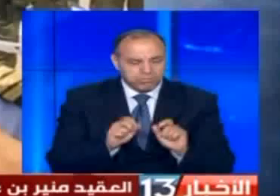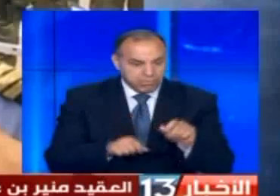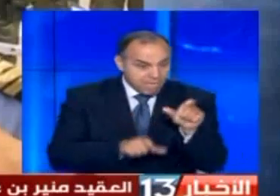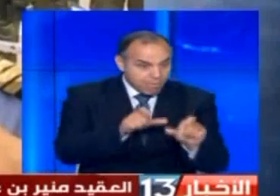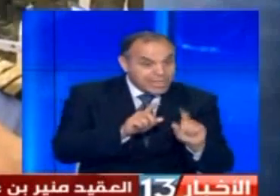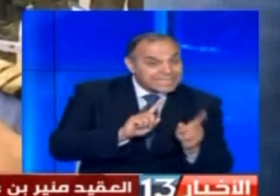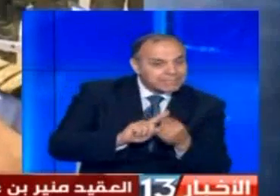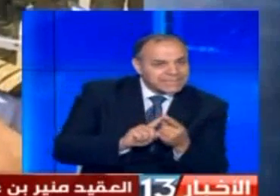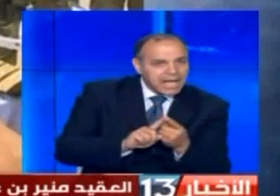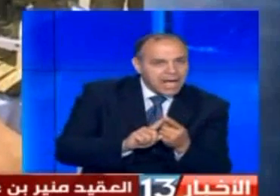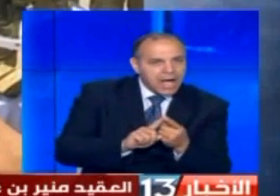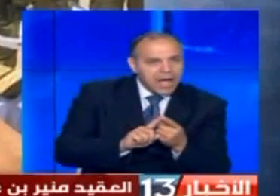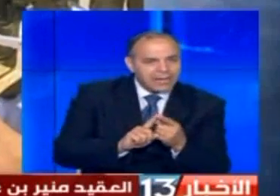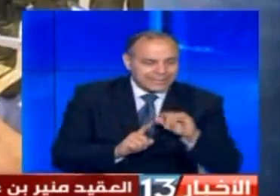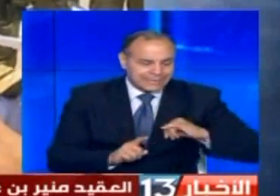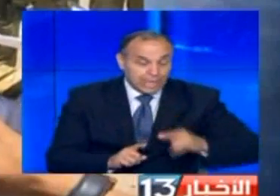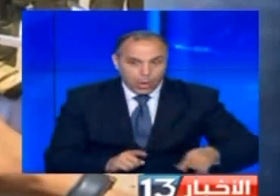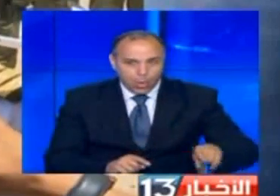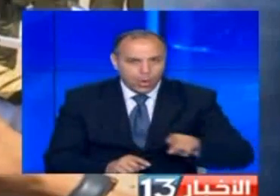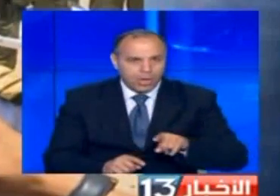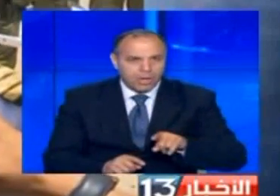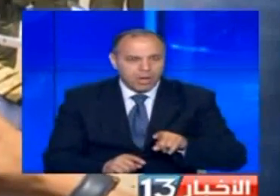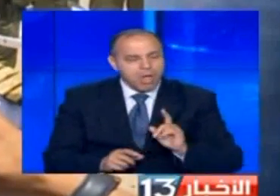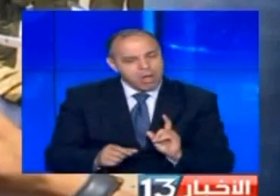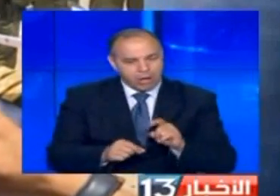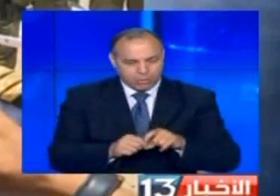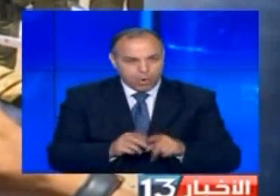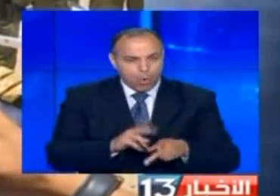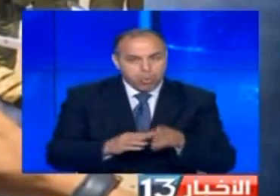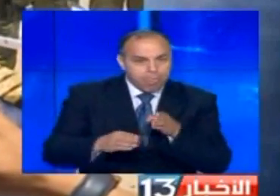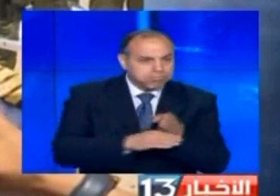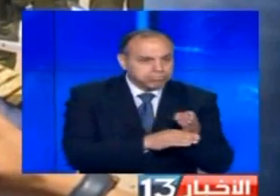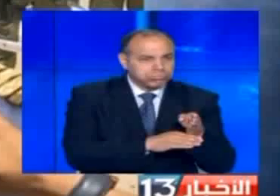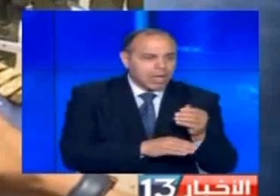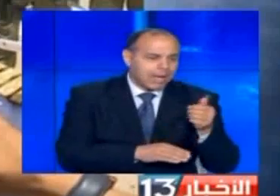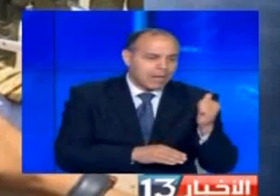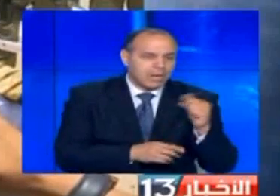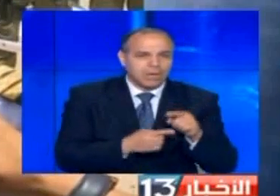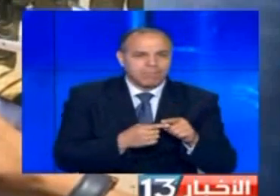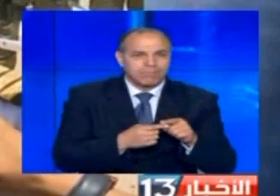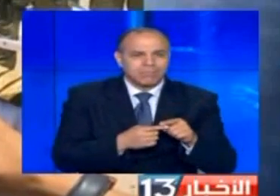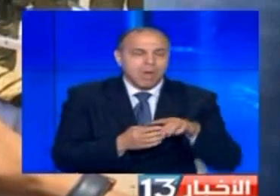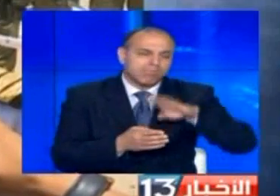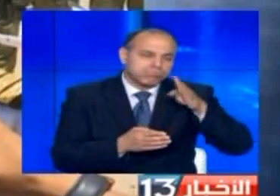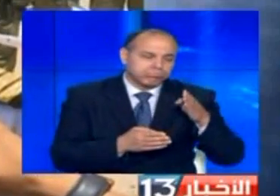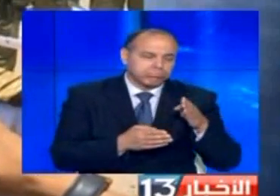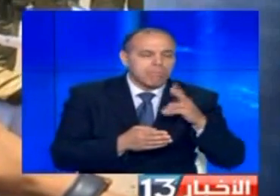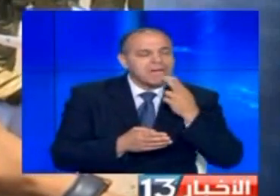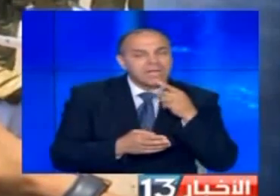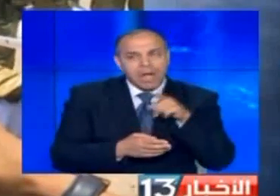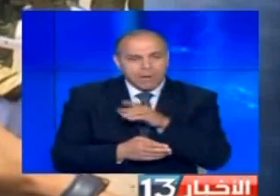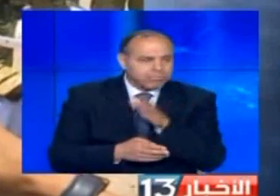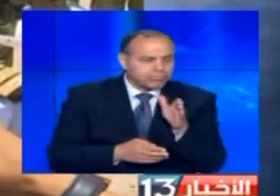هذا رغم الصغ السن اعه باش يشارك في معظم العمليات اللي صارت مش عام بالبن قردان